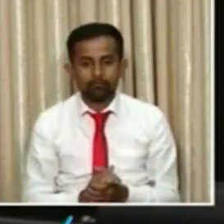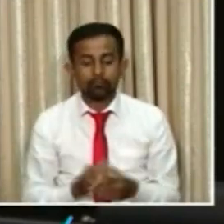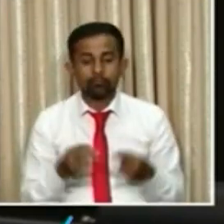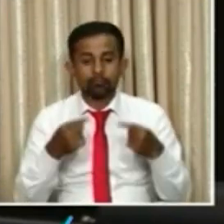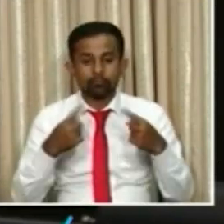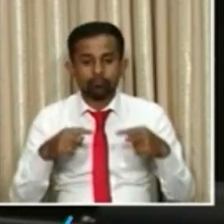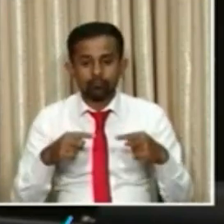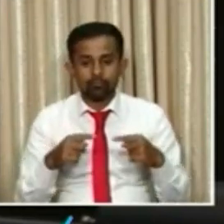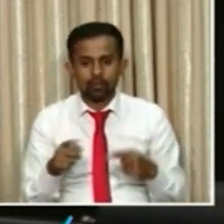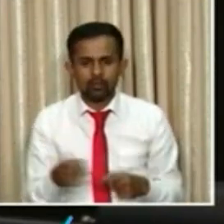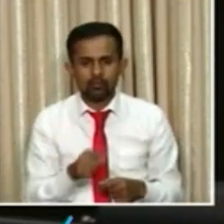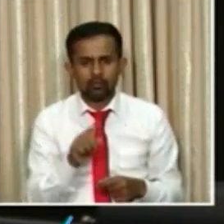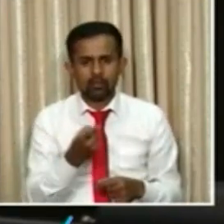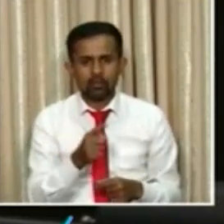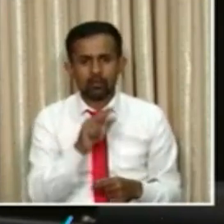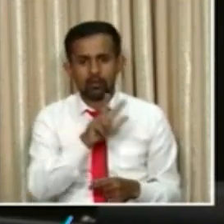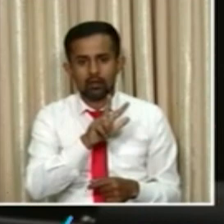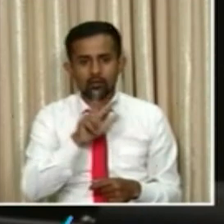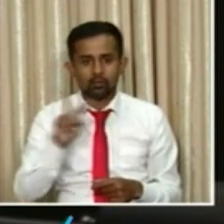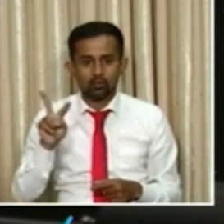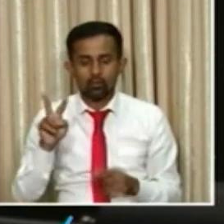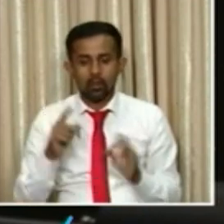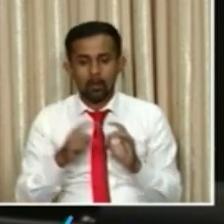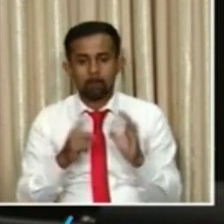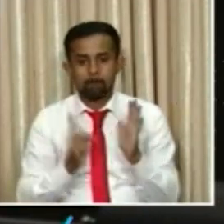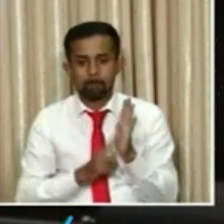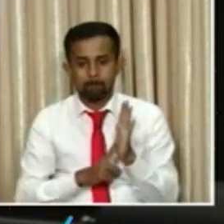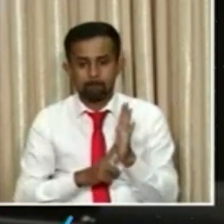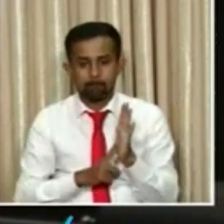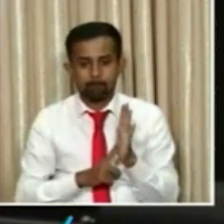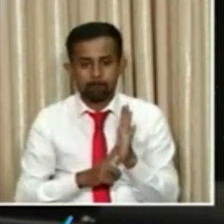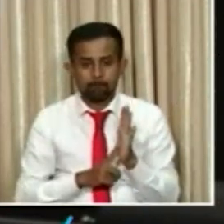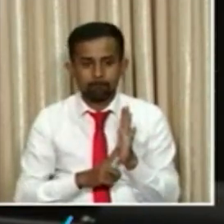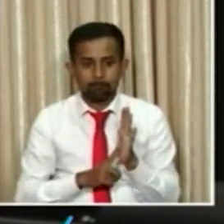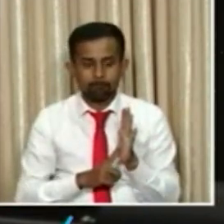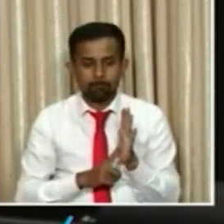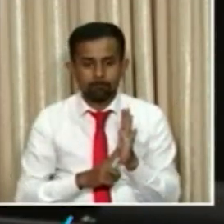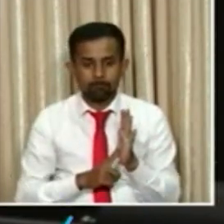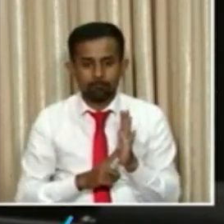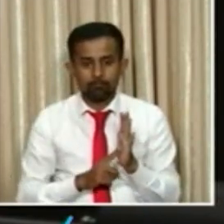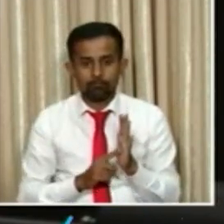ඊළඟට දින 182 භාණ්ඩාගාර බිල්පත් සඳහා